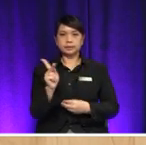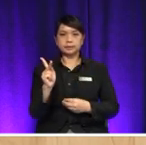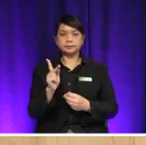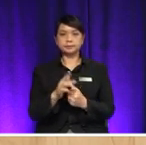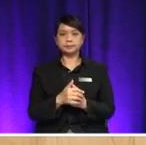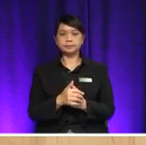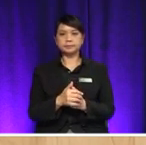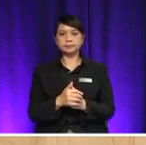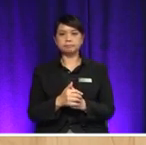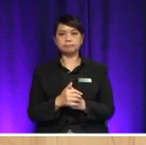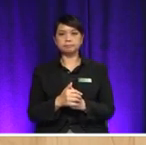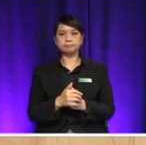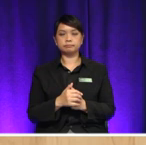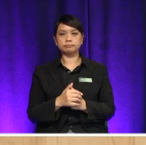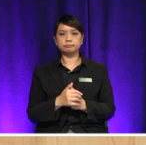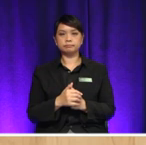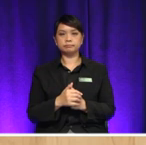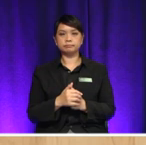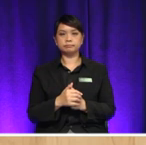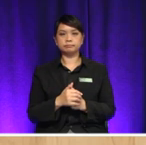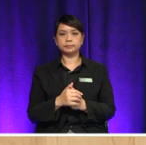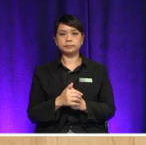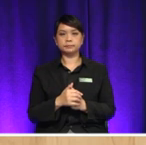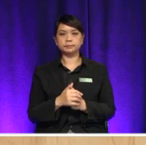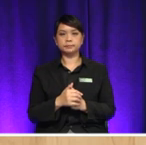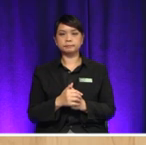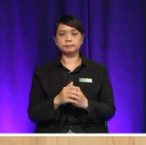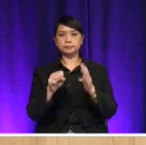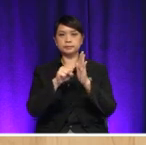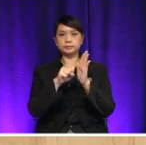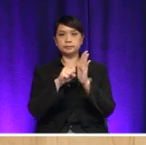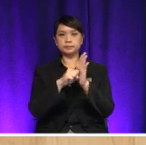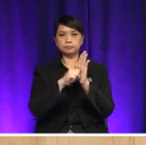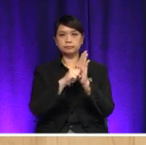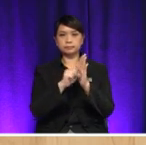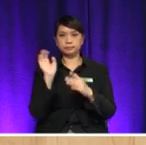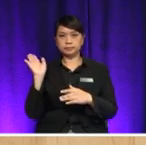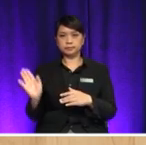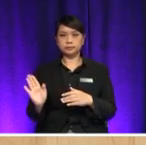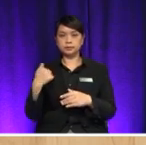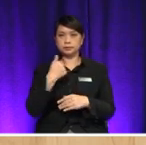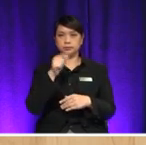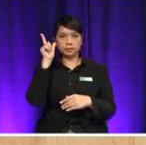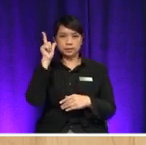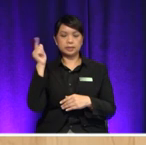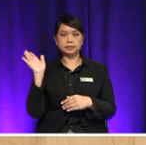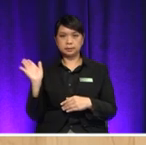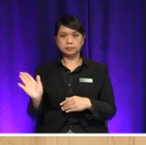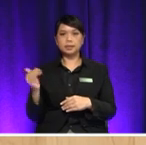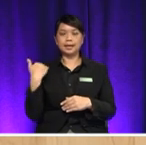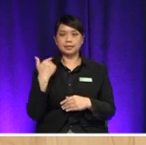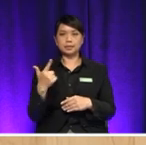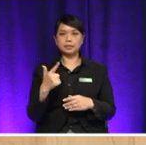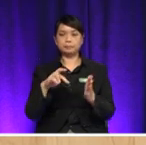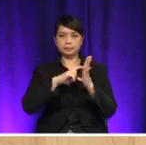simbol simbol ini adalah jumlah jumlahkan jumlahkan benda